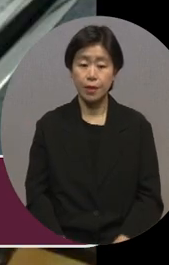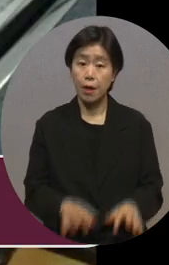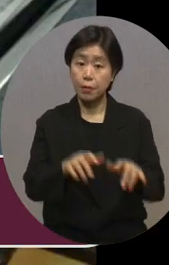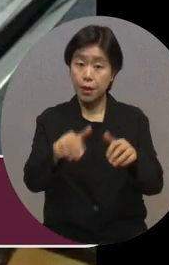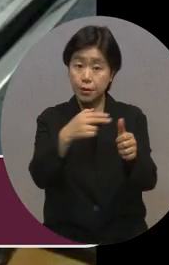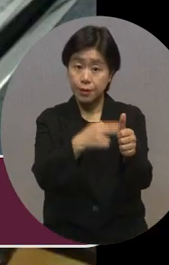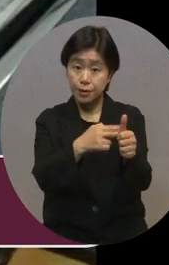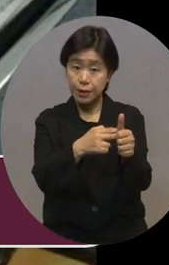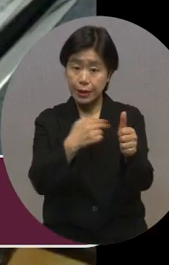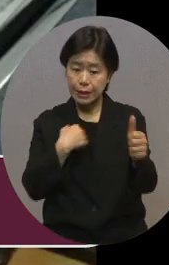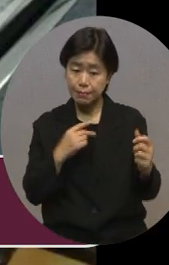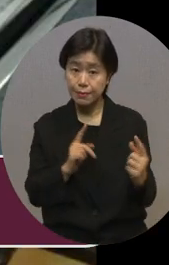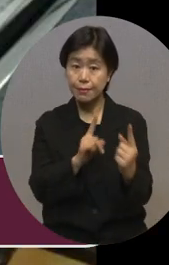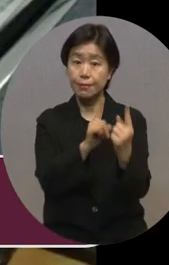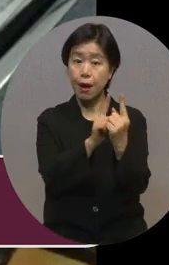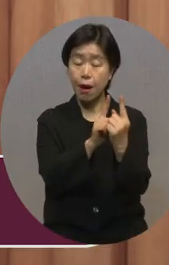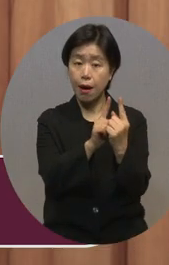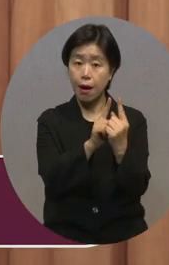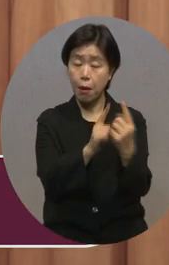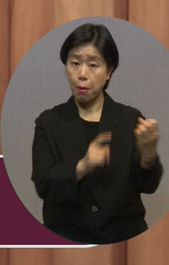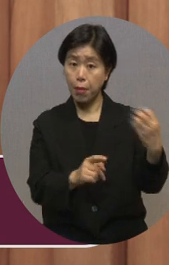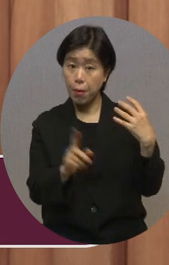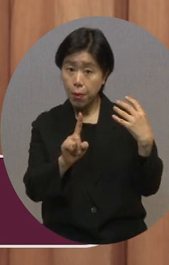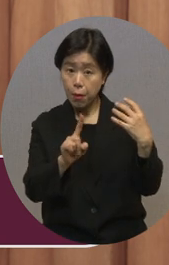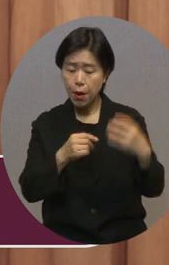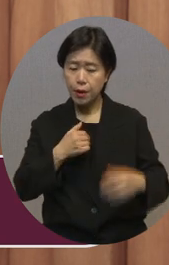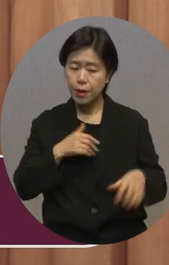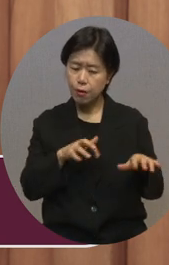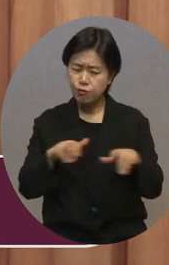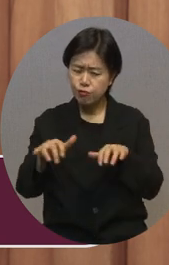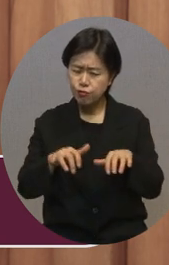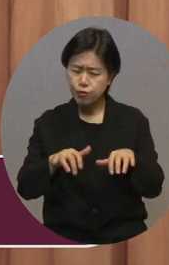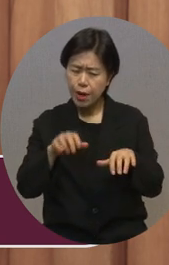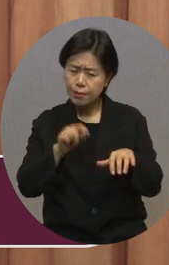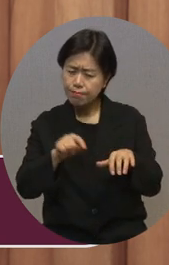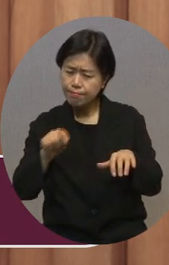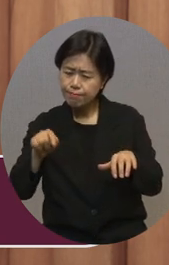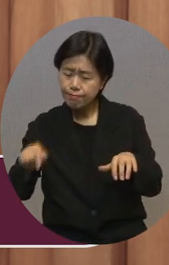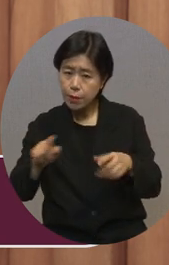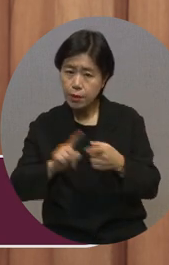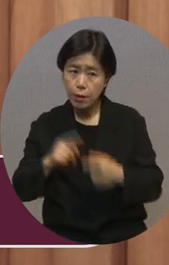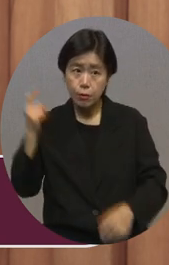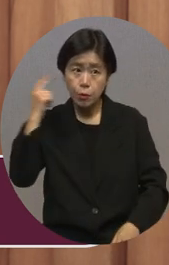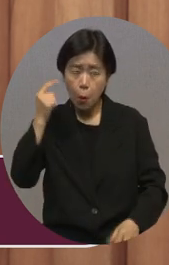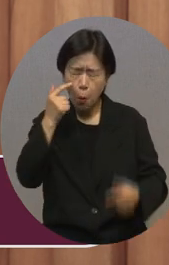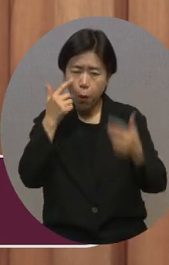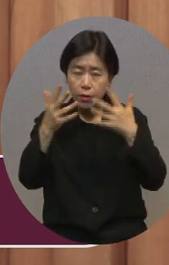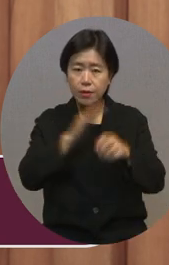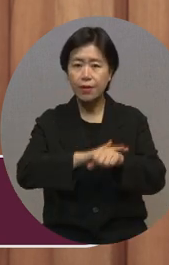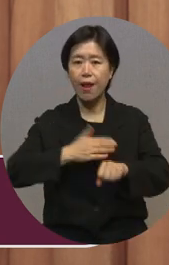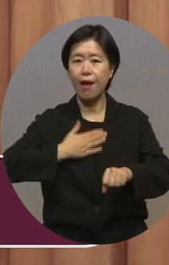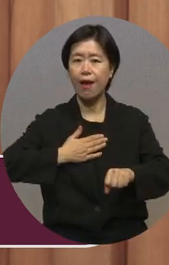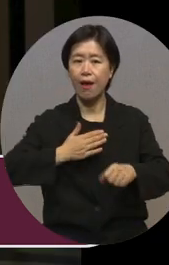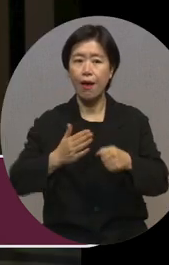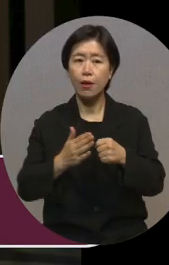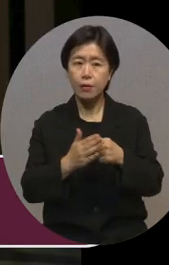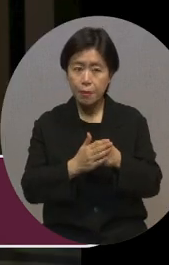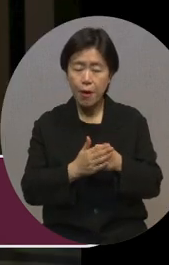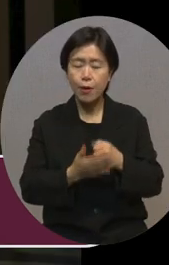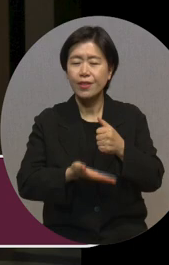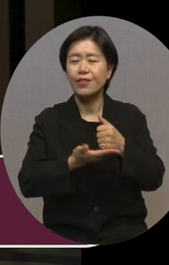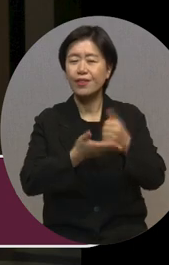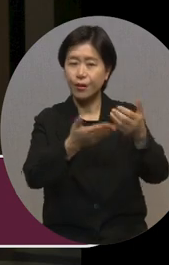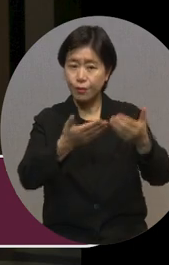선생님이 제가 절대 음감이 있다고 칭찬해 주셨고 저도 재미있었어요.